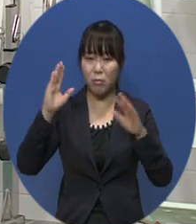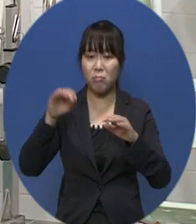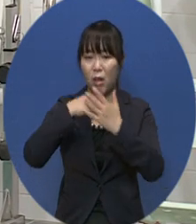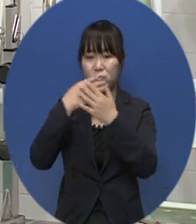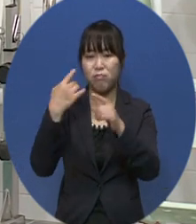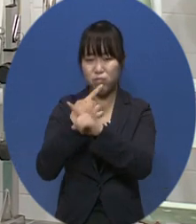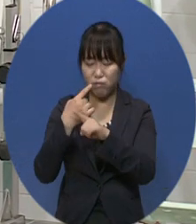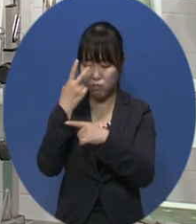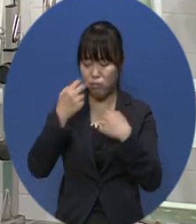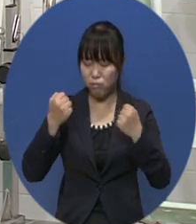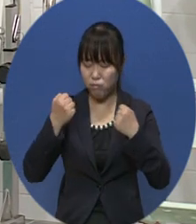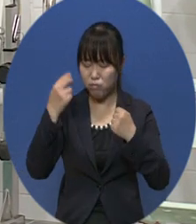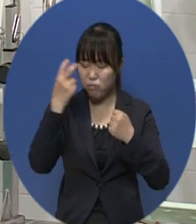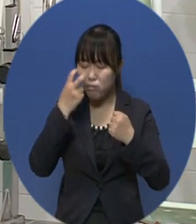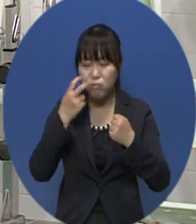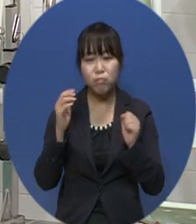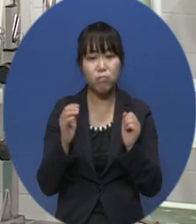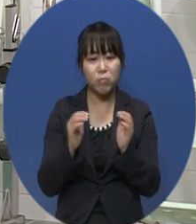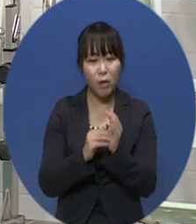치료 건강을 네. 받는데